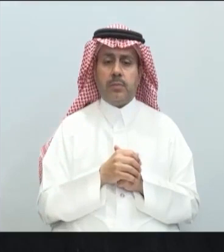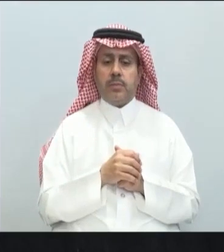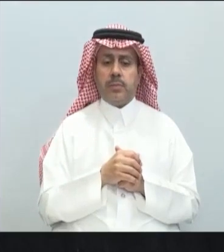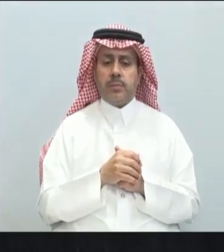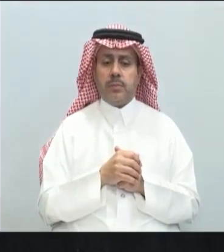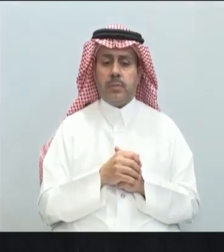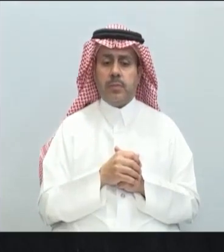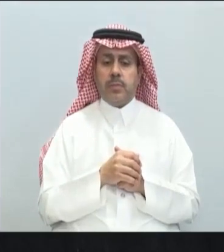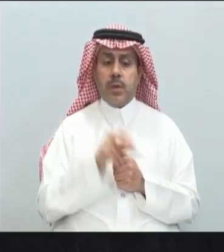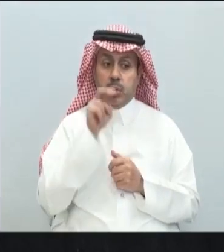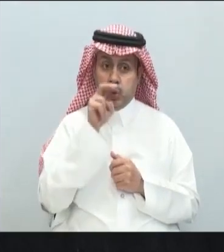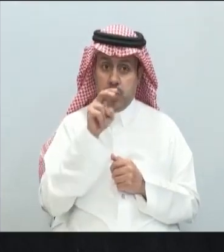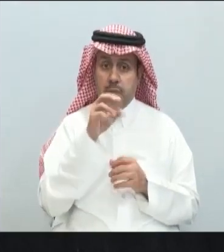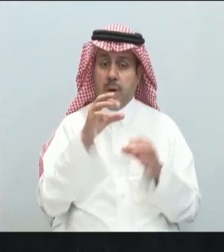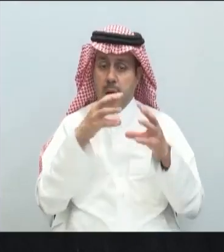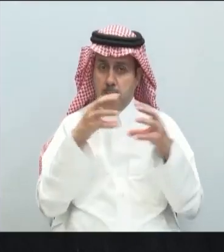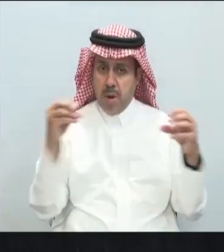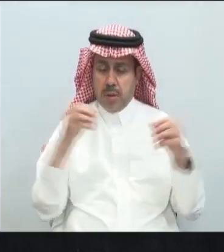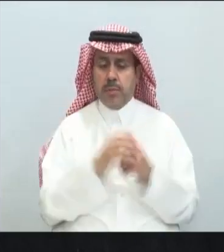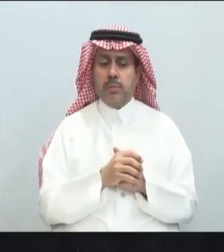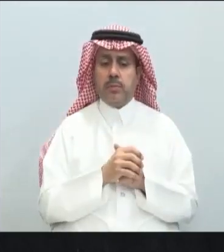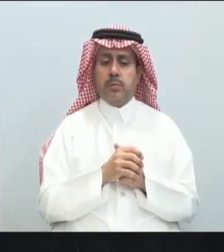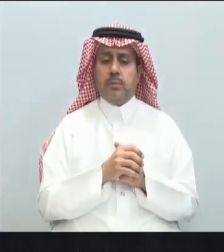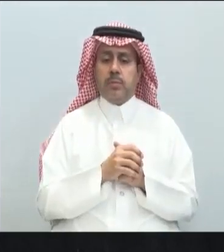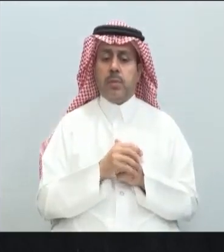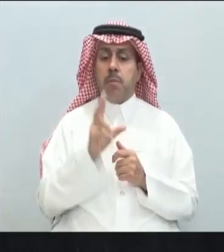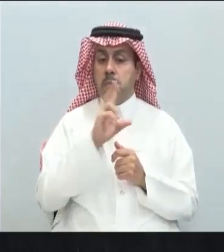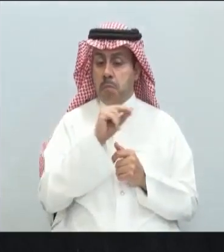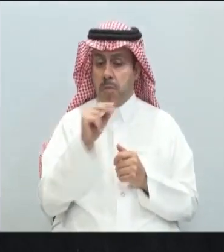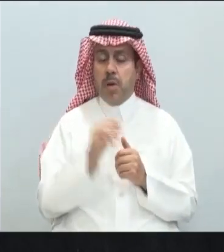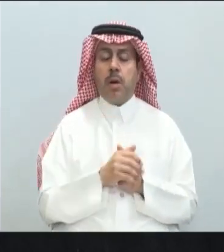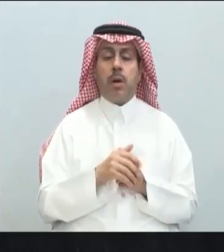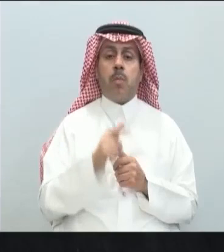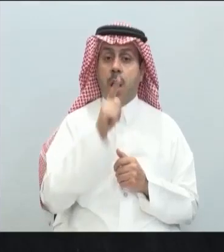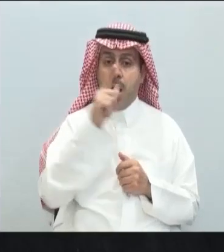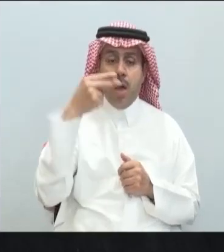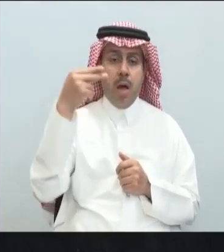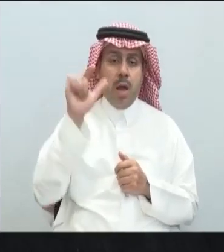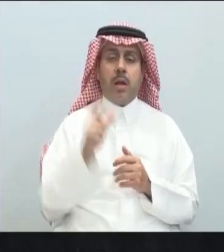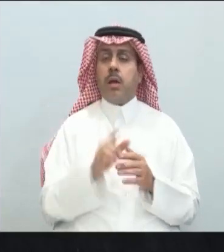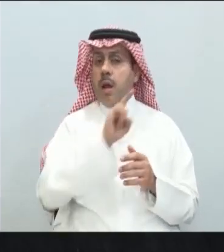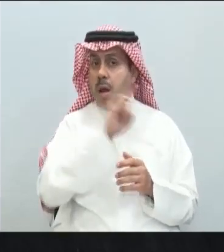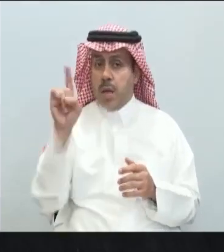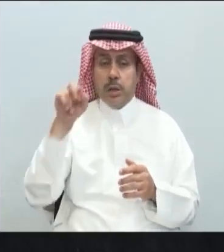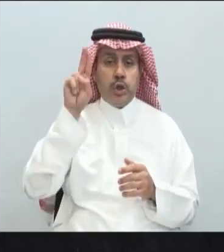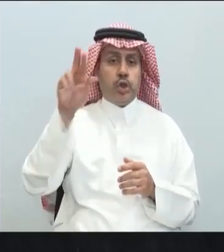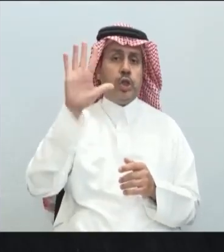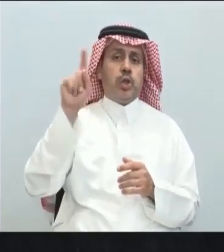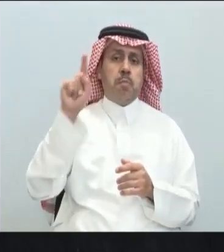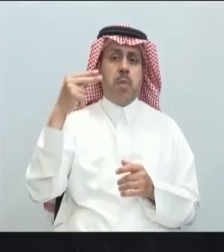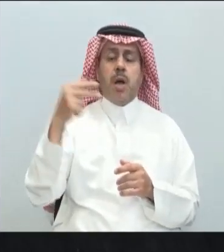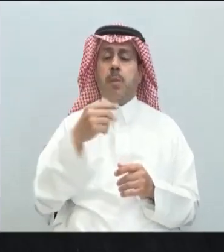حتى يقف على هذه المعاني لانه كما قال علي رضي الله عنه لا تشبع منه